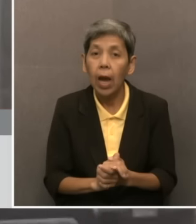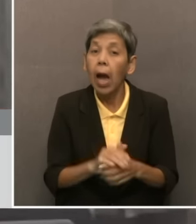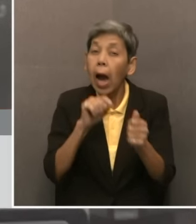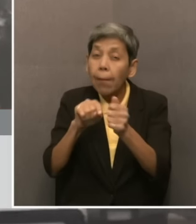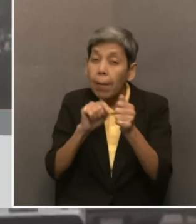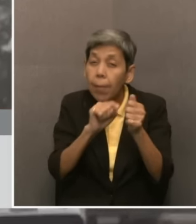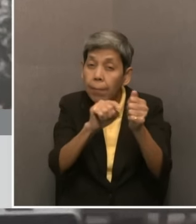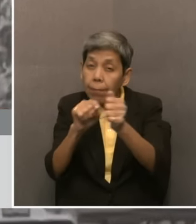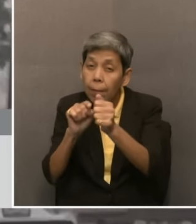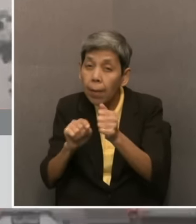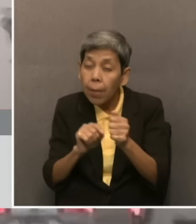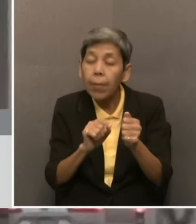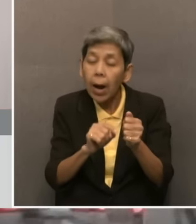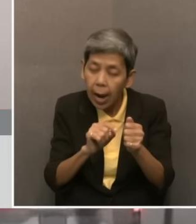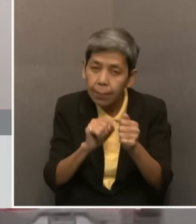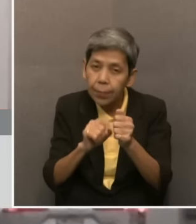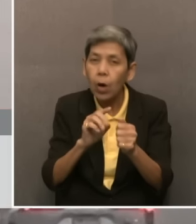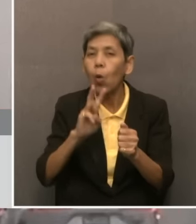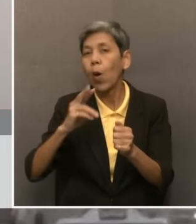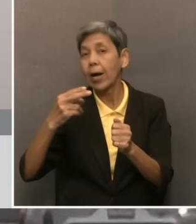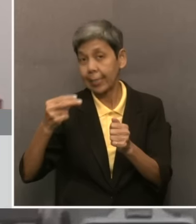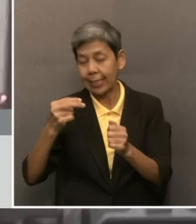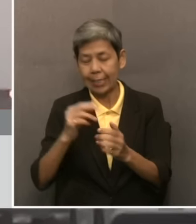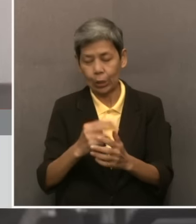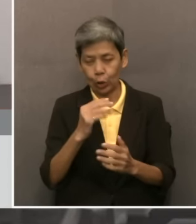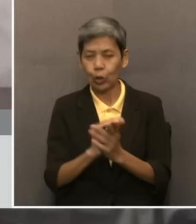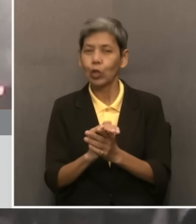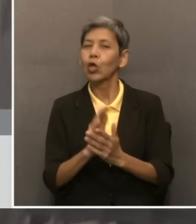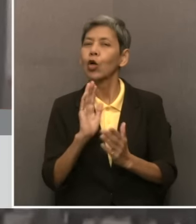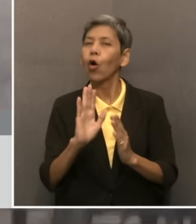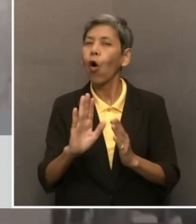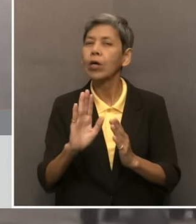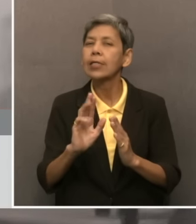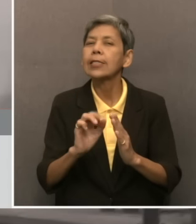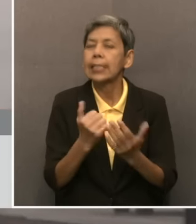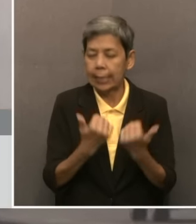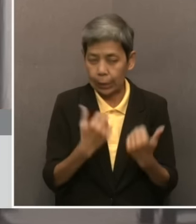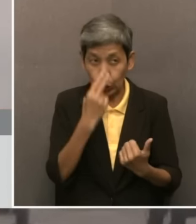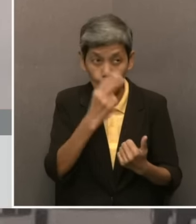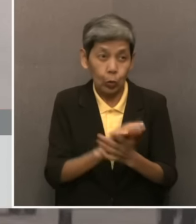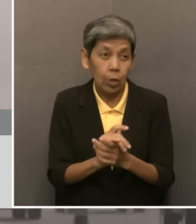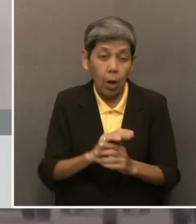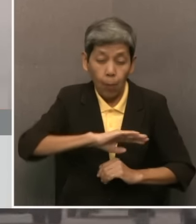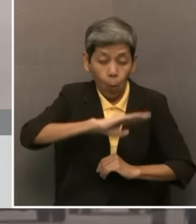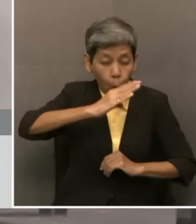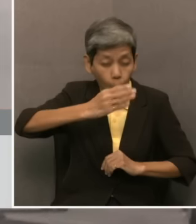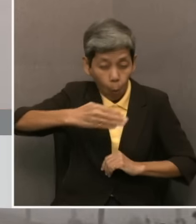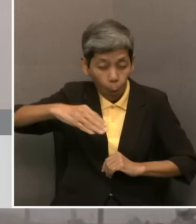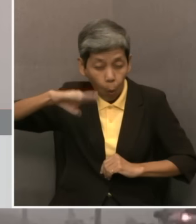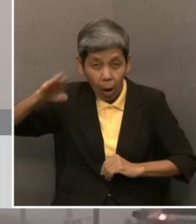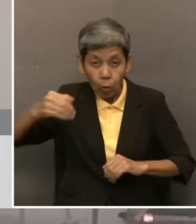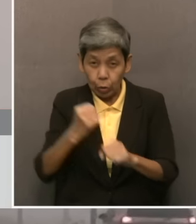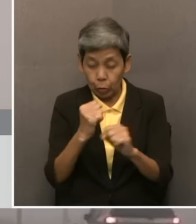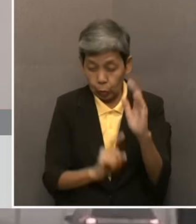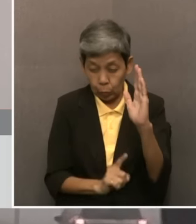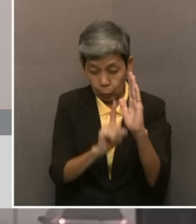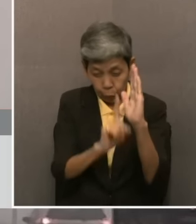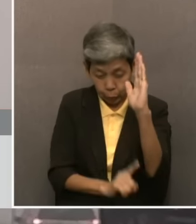อบนอกนะคะอย่างที่อำเภอวังเหนือพื้นที่ตอนบนสุดของจังหวัดอยู่ท่ามกลางหุบเขานะคะอุณหภูมิเฉลี่ยก็อยู่